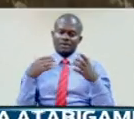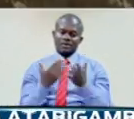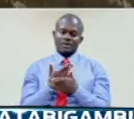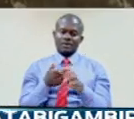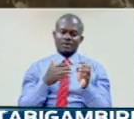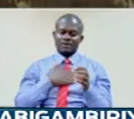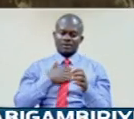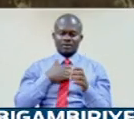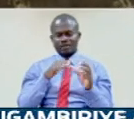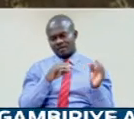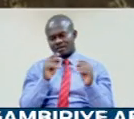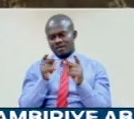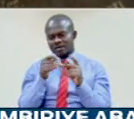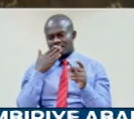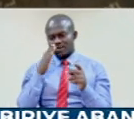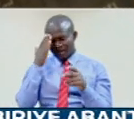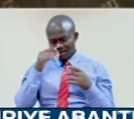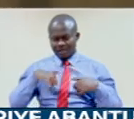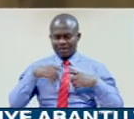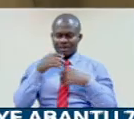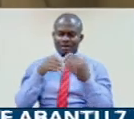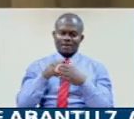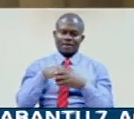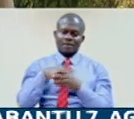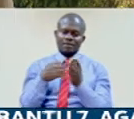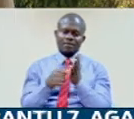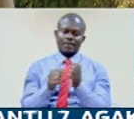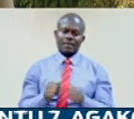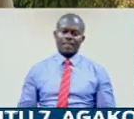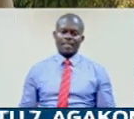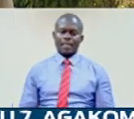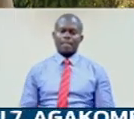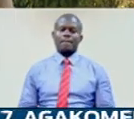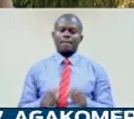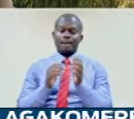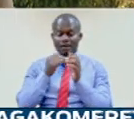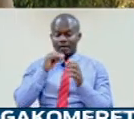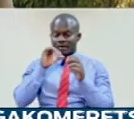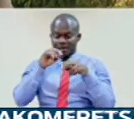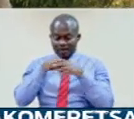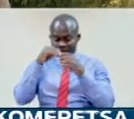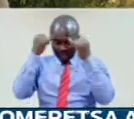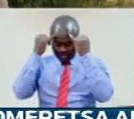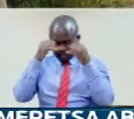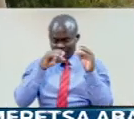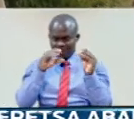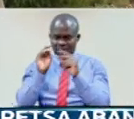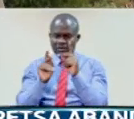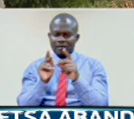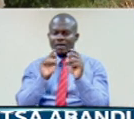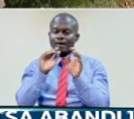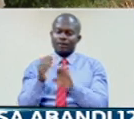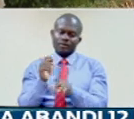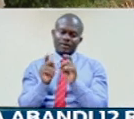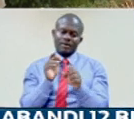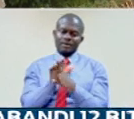kuba barakuwe mu bishanga ku buzima bwabo bwari mu kaga. Ndetse iyo hataza kuba igitekerezo cyo kwimura abantu haba harapfuye abantu